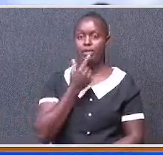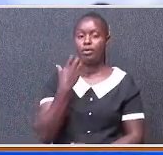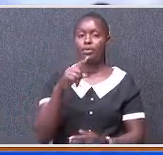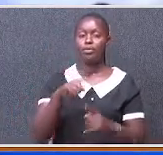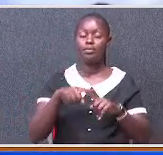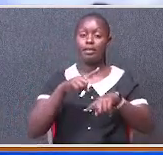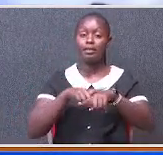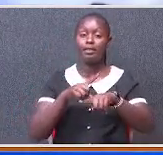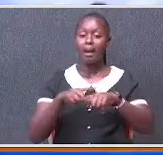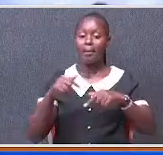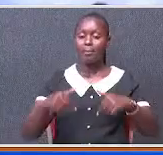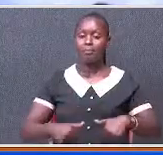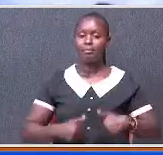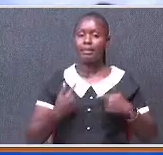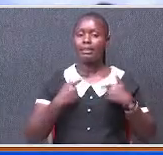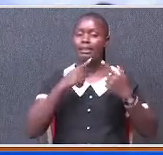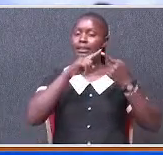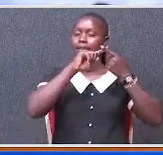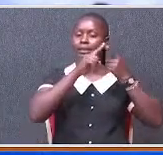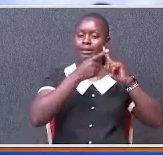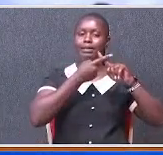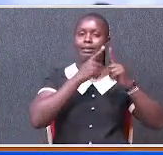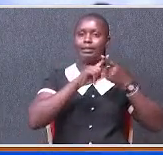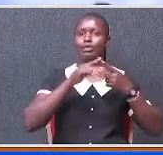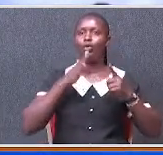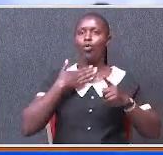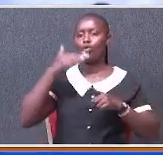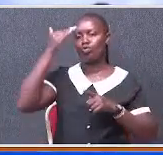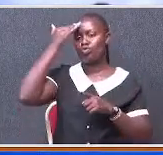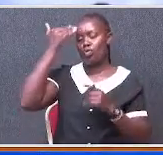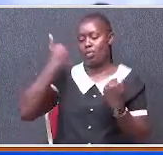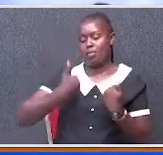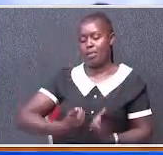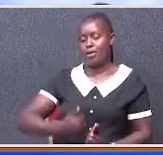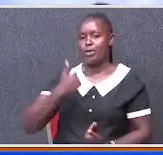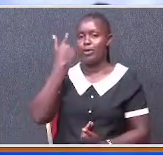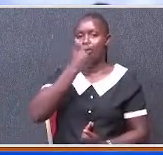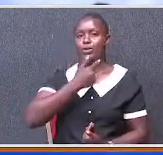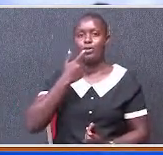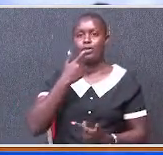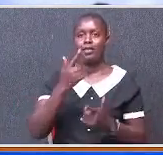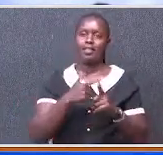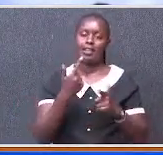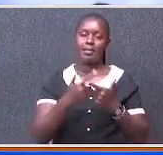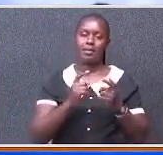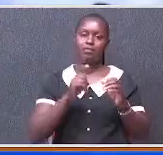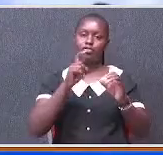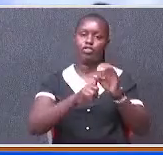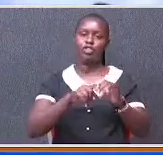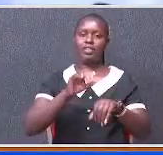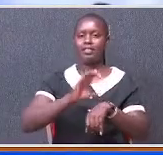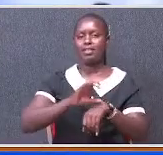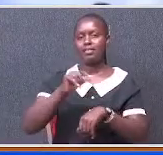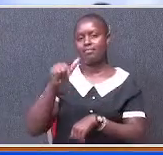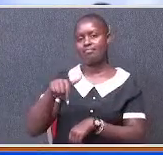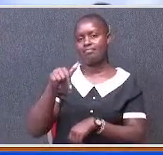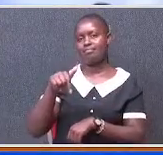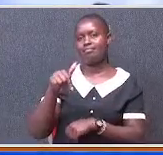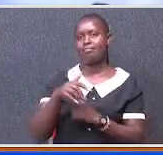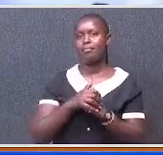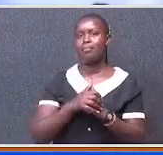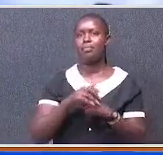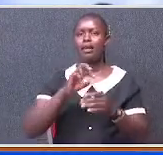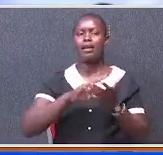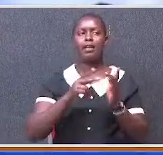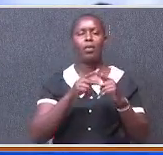kujijua, kutafuta mimi nani, nikapata hapa ndio place naweza fit. You're